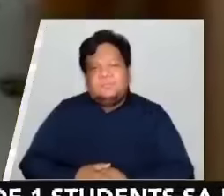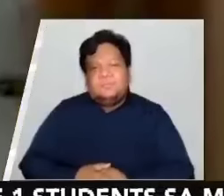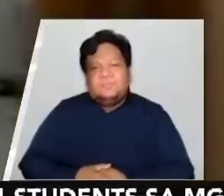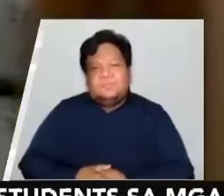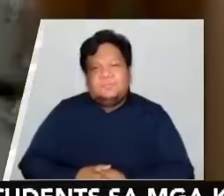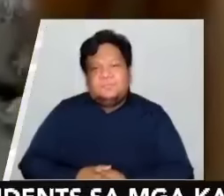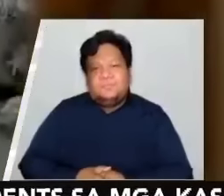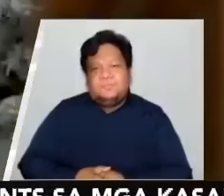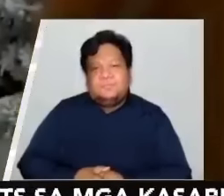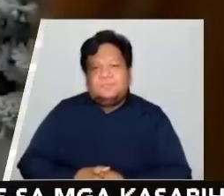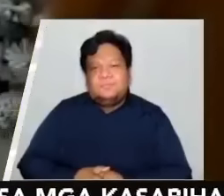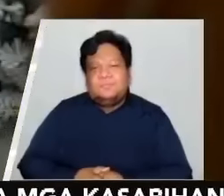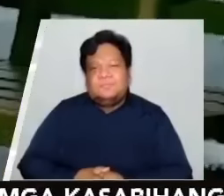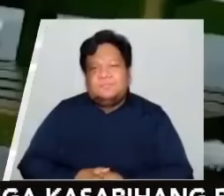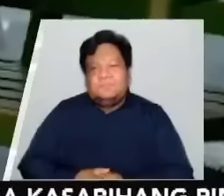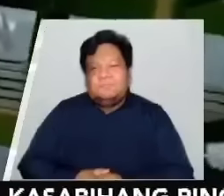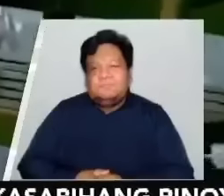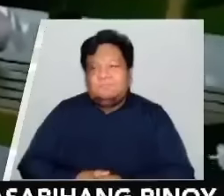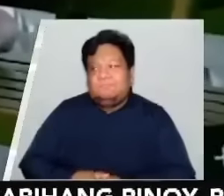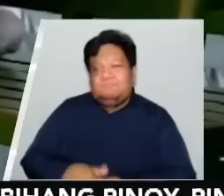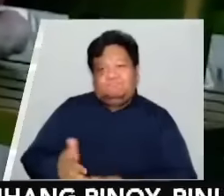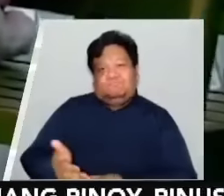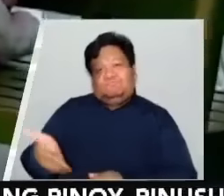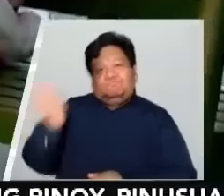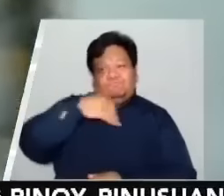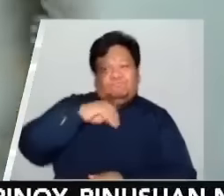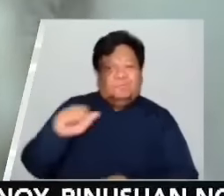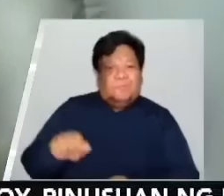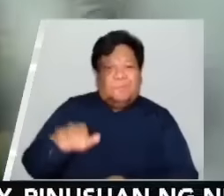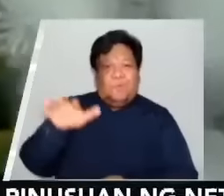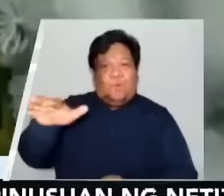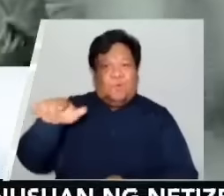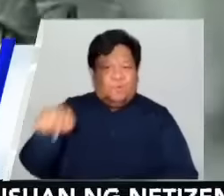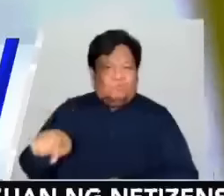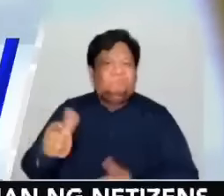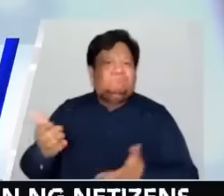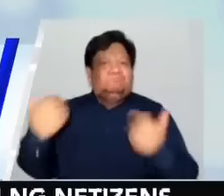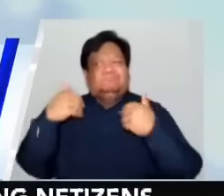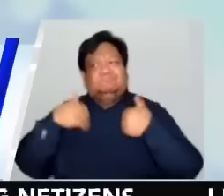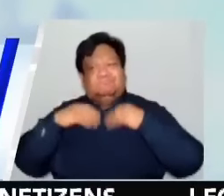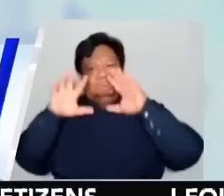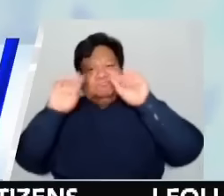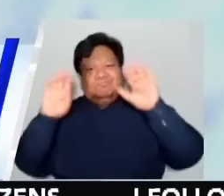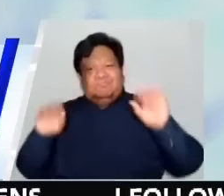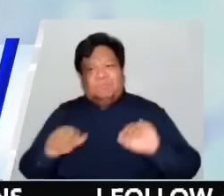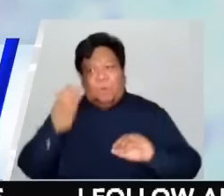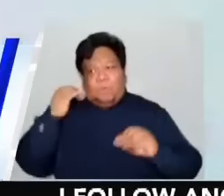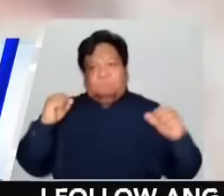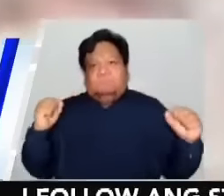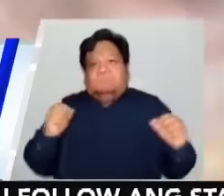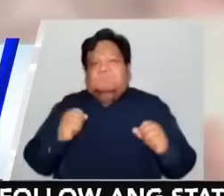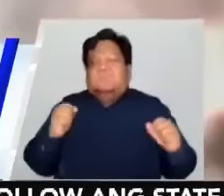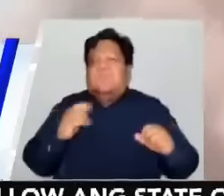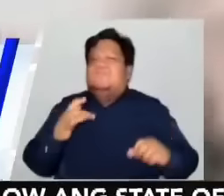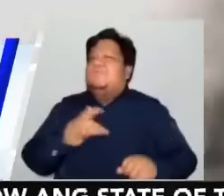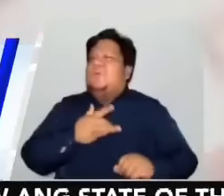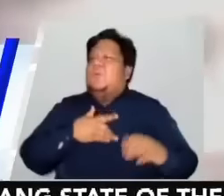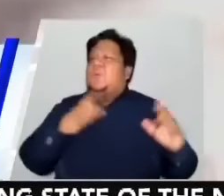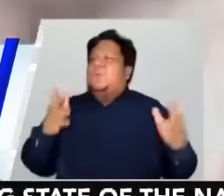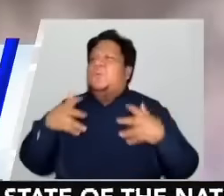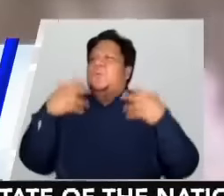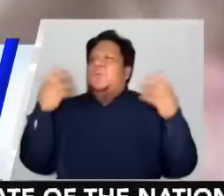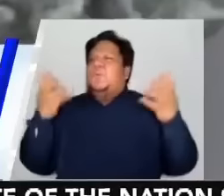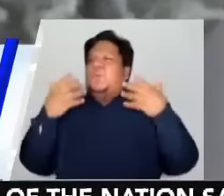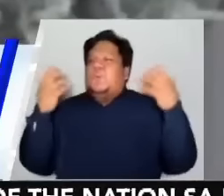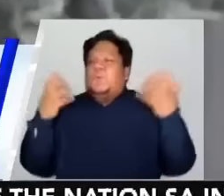Tayo na sa Antipolo at doon magpasko. Sa lamig na panahon, ramdam ninyo ang simoy Pasko. Pasukin ang mga